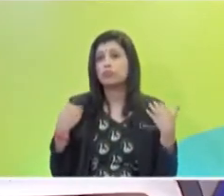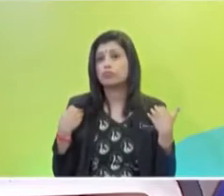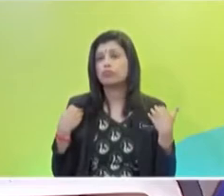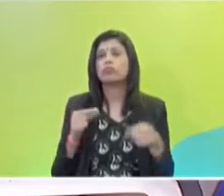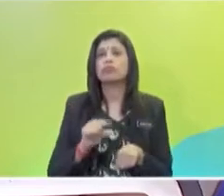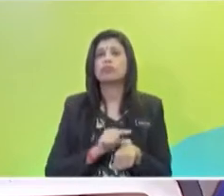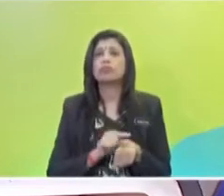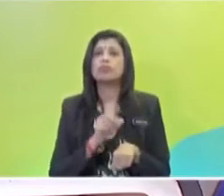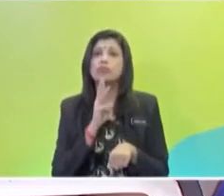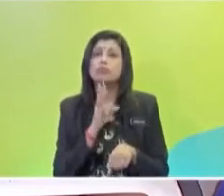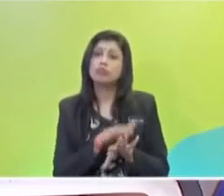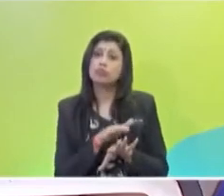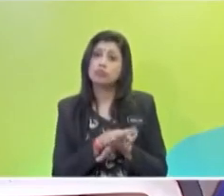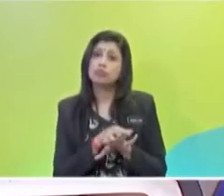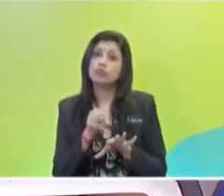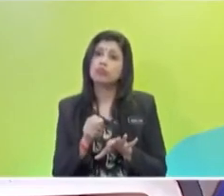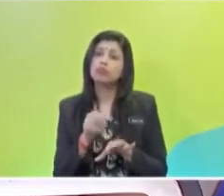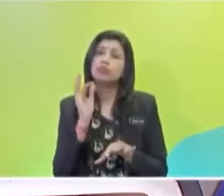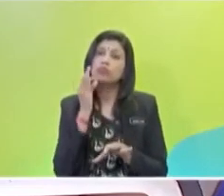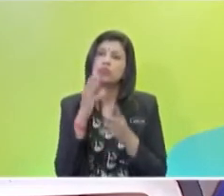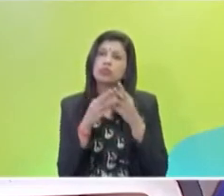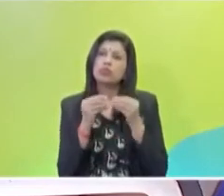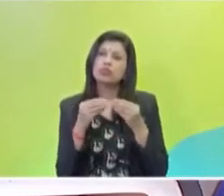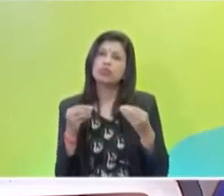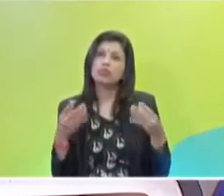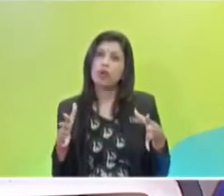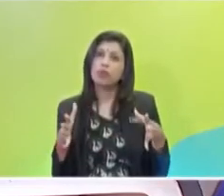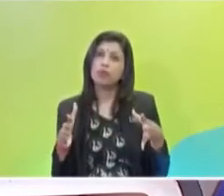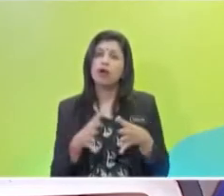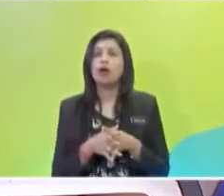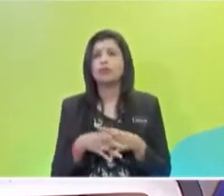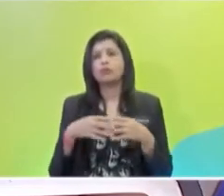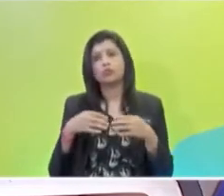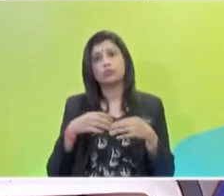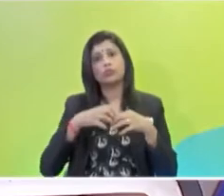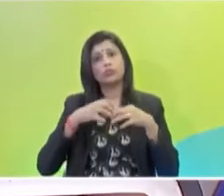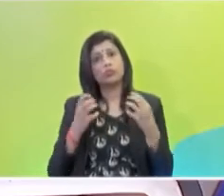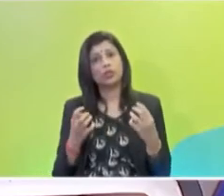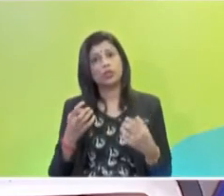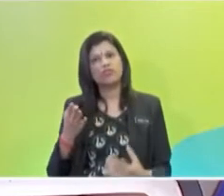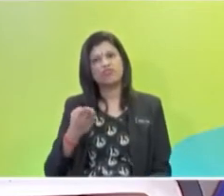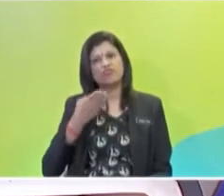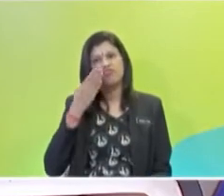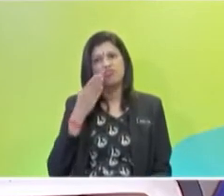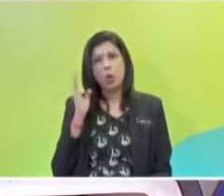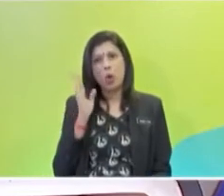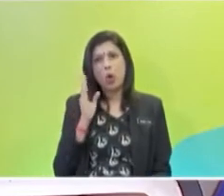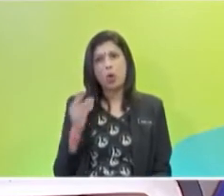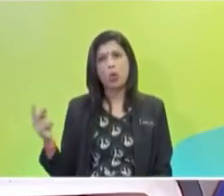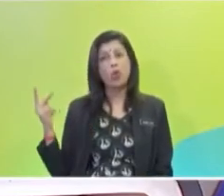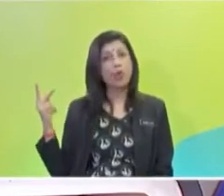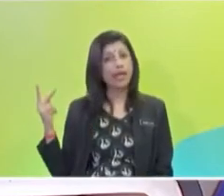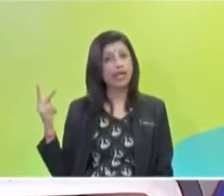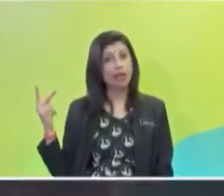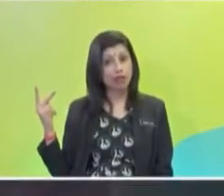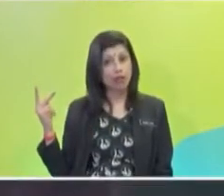tempoyak bolehlah ya murid-murid. Lagipun durian baunya agak kuat. Nanti dia jadi rojak durian. Durian pula.